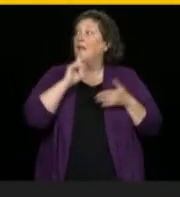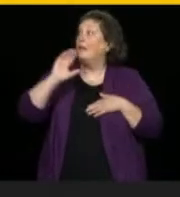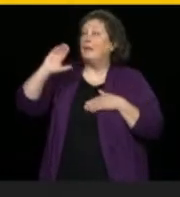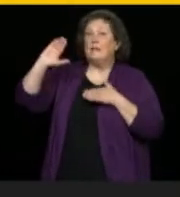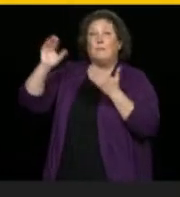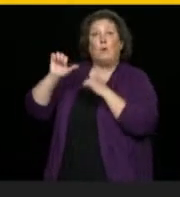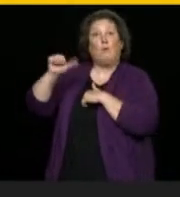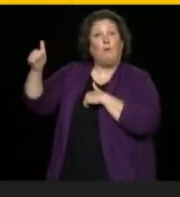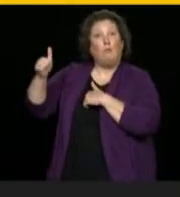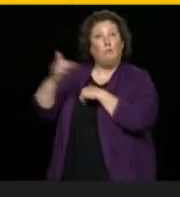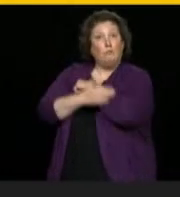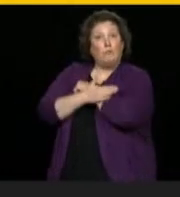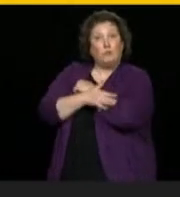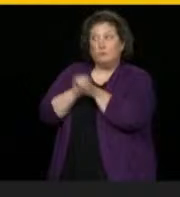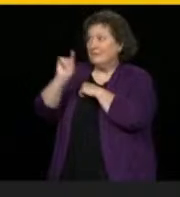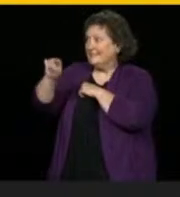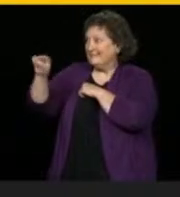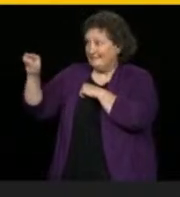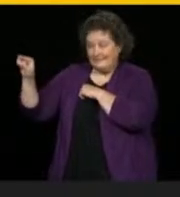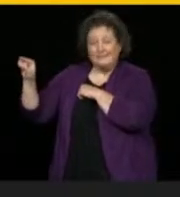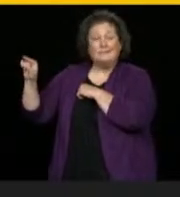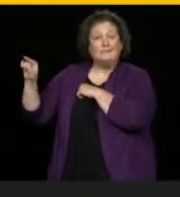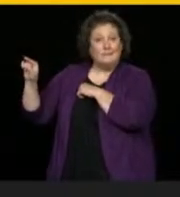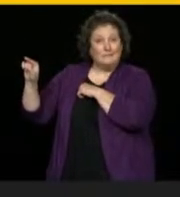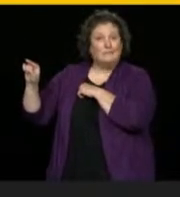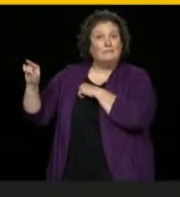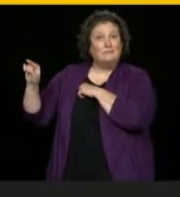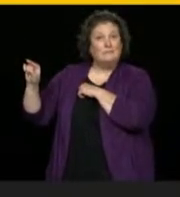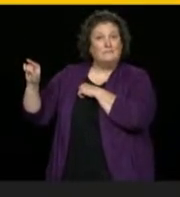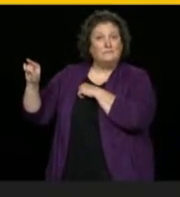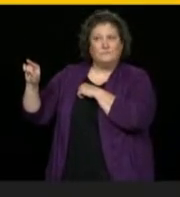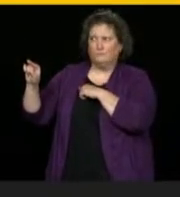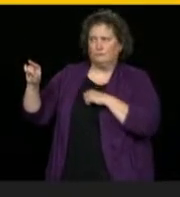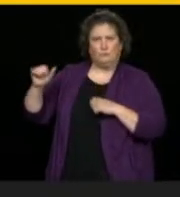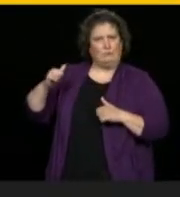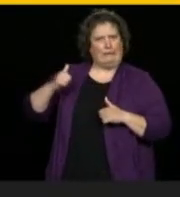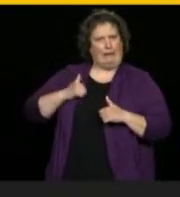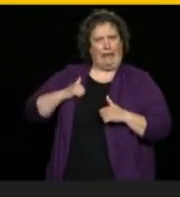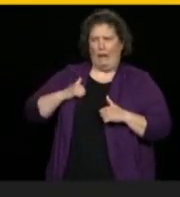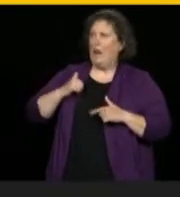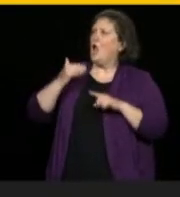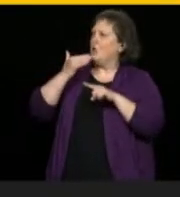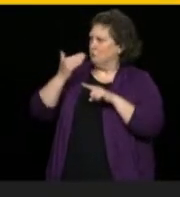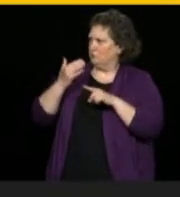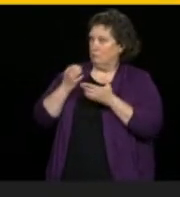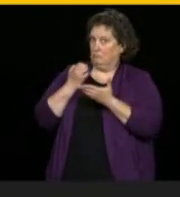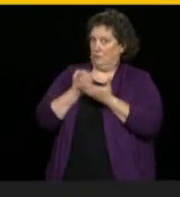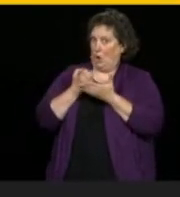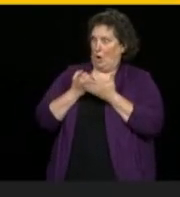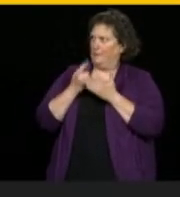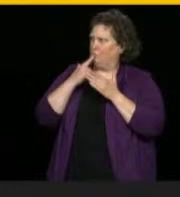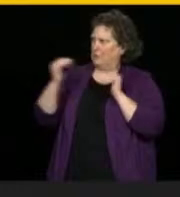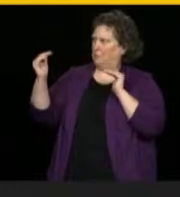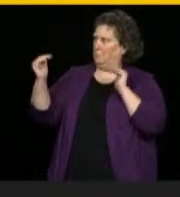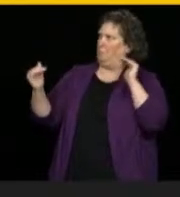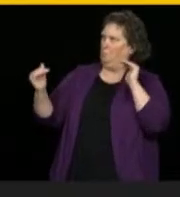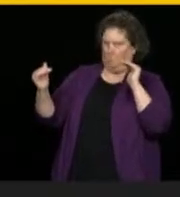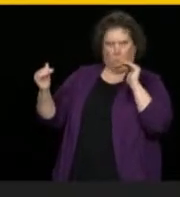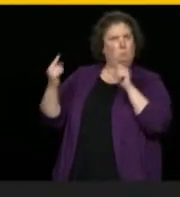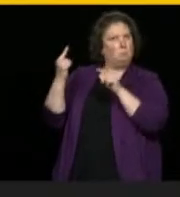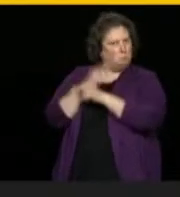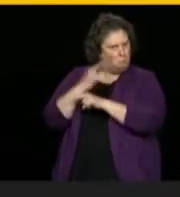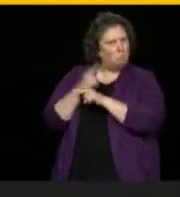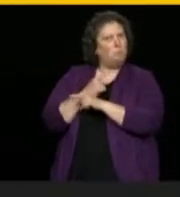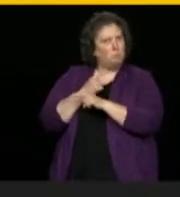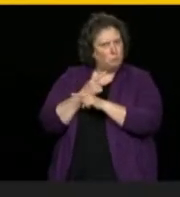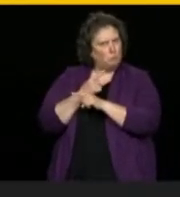we are de façon économique very well placed par rapport economically à la gestion de la COVID-19. and regarding the management